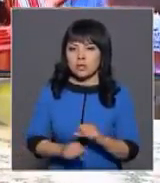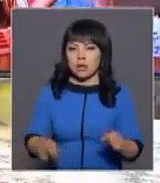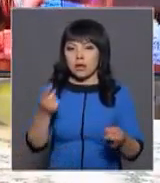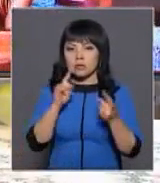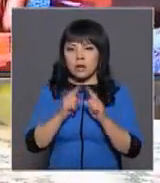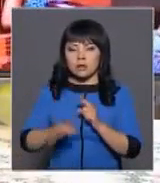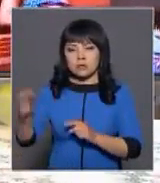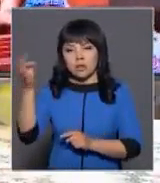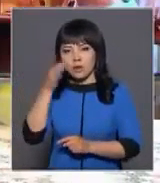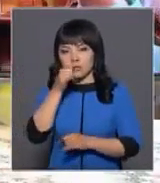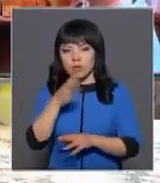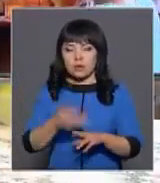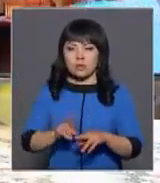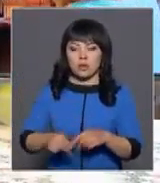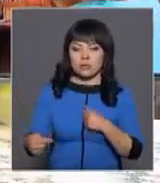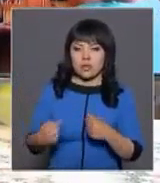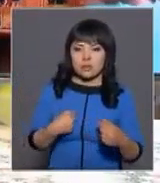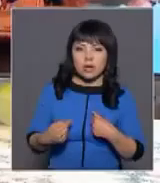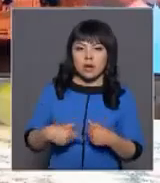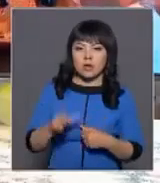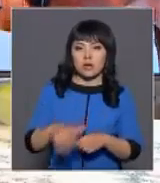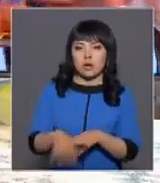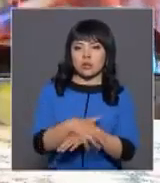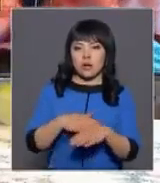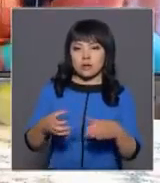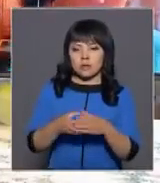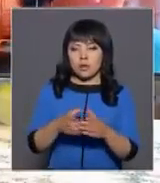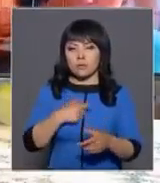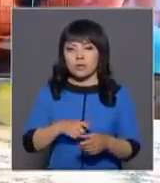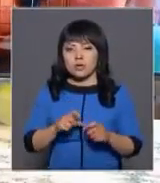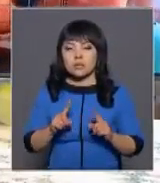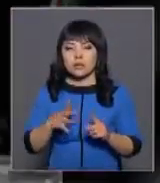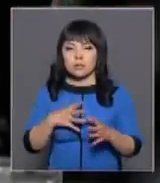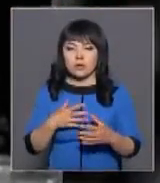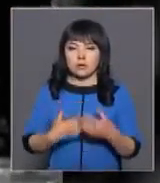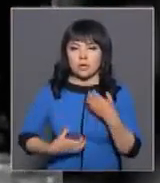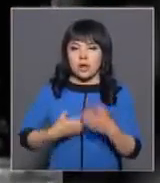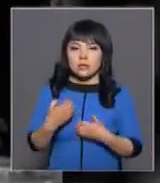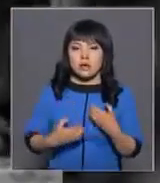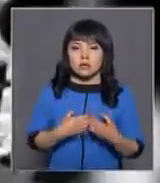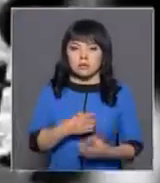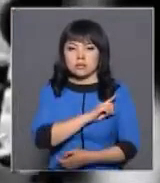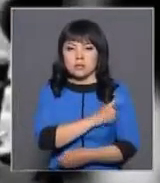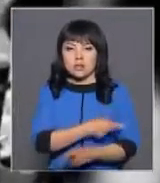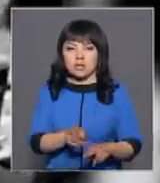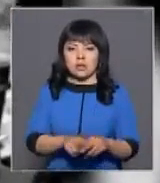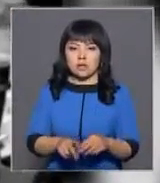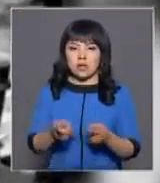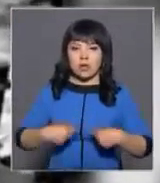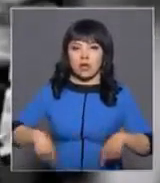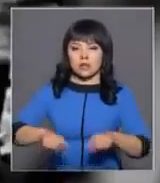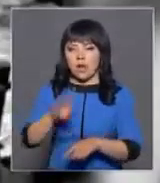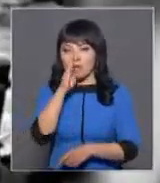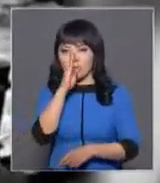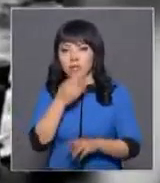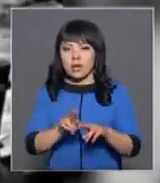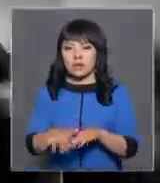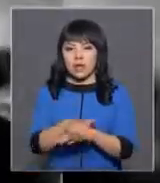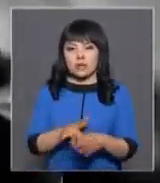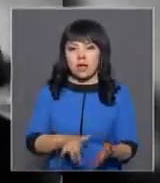алмай еске алу мүмкін емес. Жұрт жанын шүпірікке түйіп, үрей құшағында қалды. Жау қоршауында қалған қаладан тұрғындарды көшіру